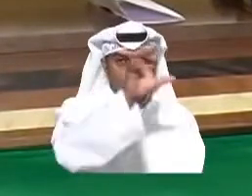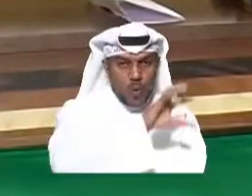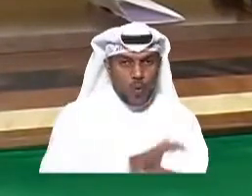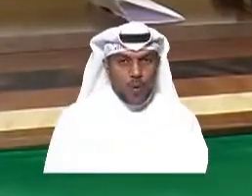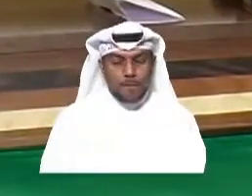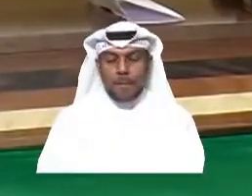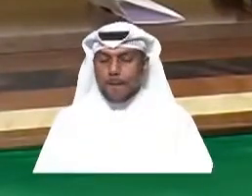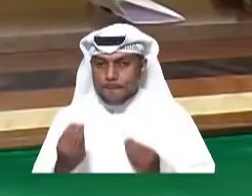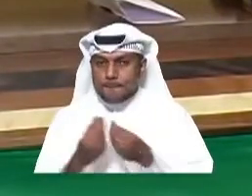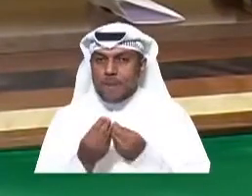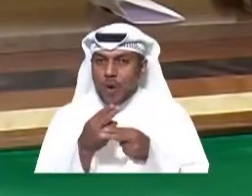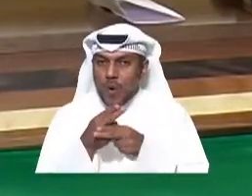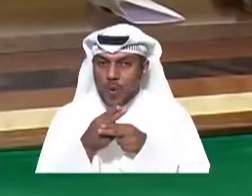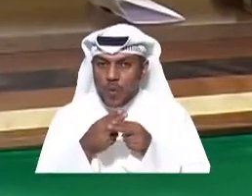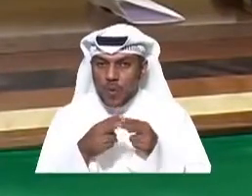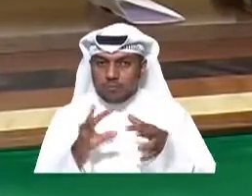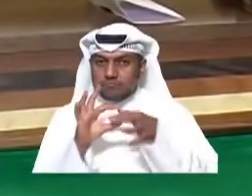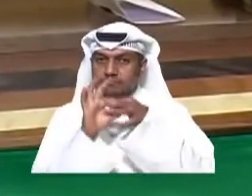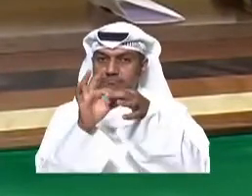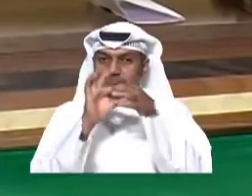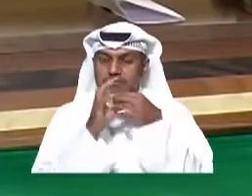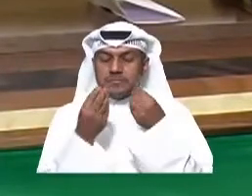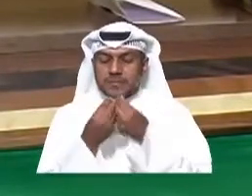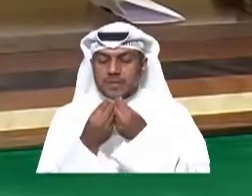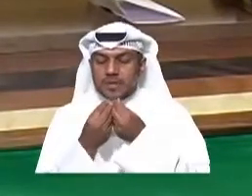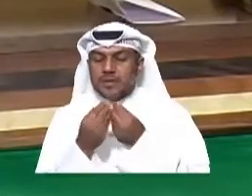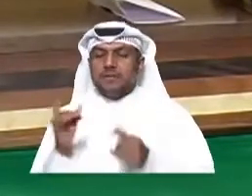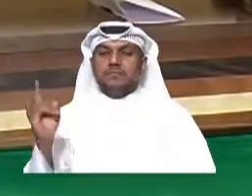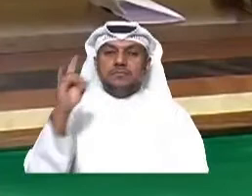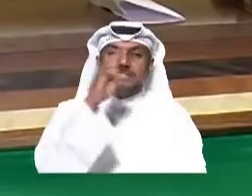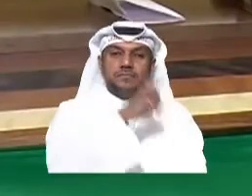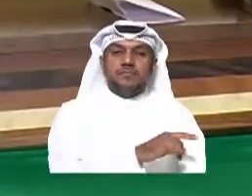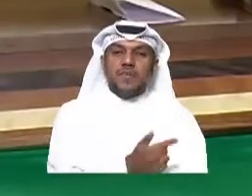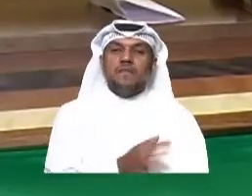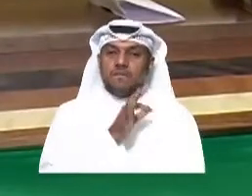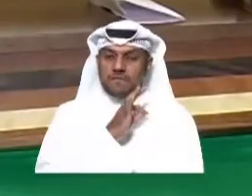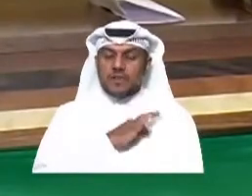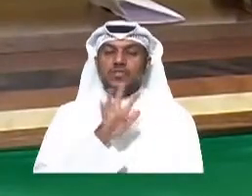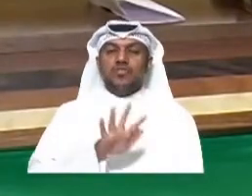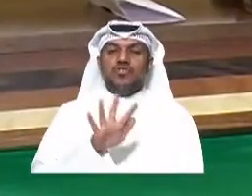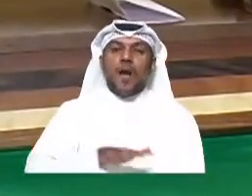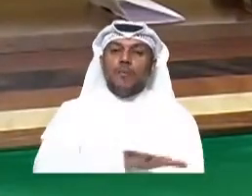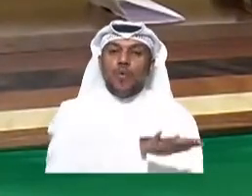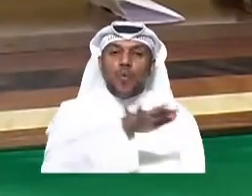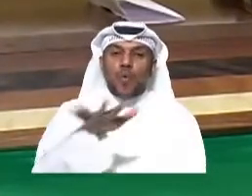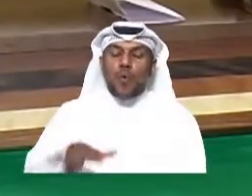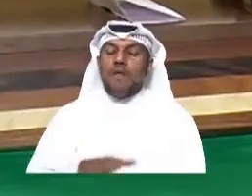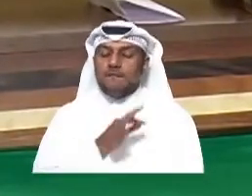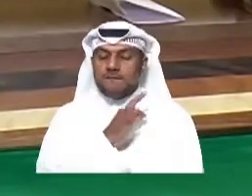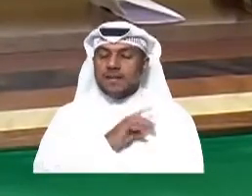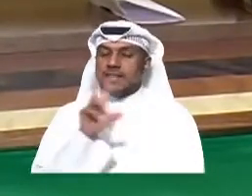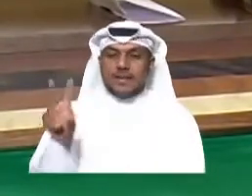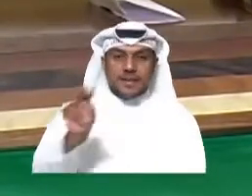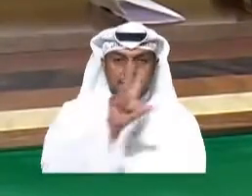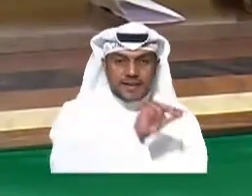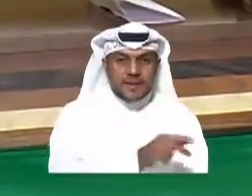دولة الكويت ومملكة إسبانيا، بما سيعود بالنفع على الشعبين الكويتي والإسباني في مختلف